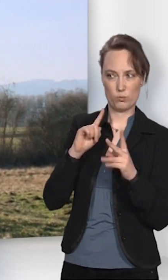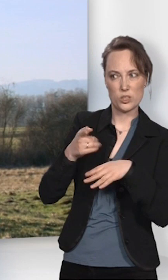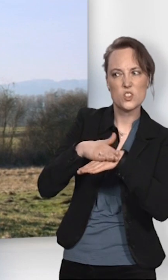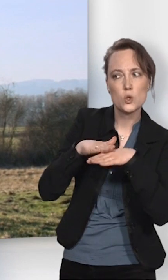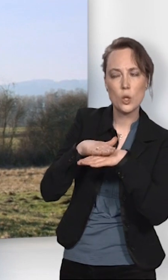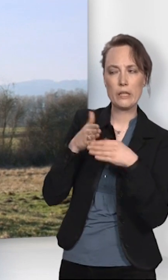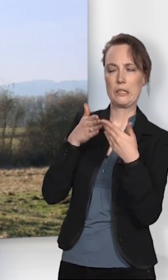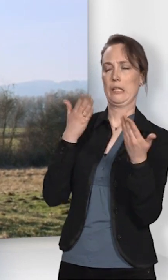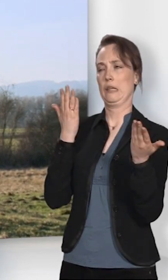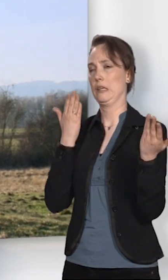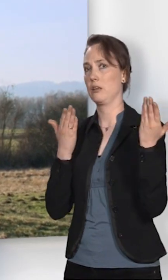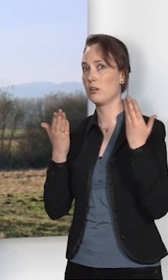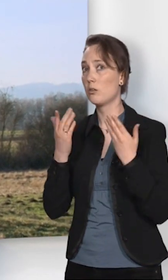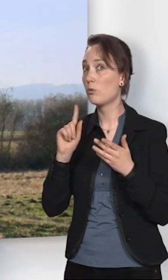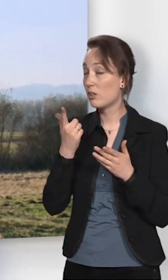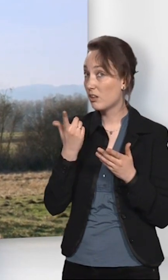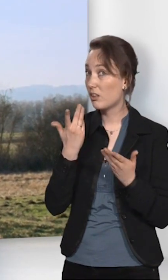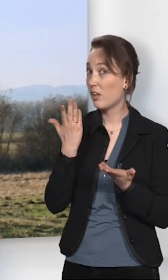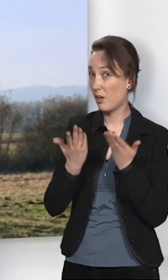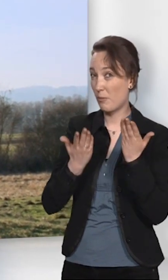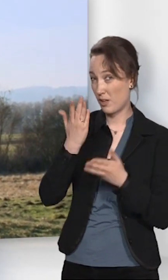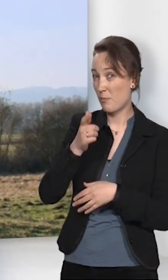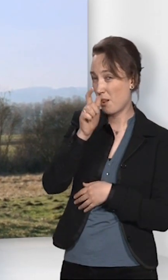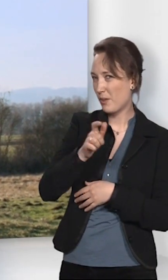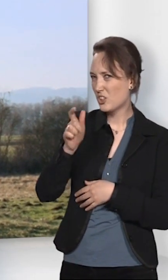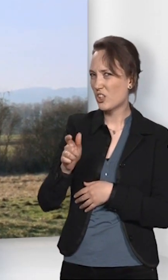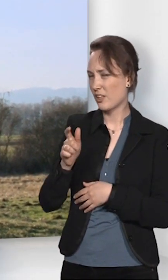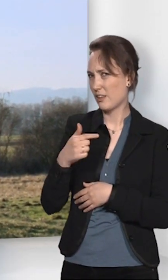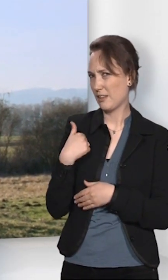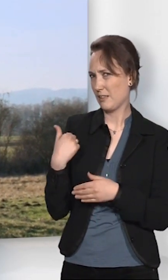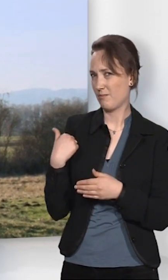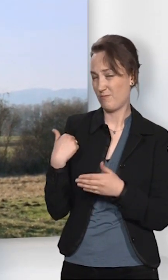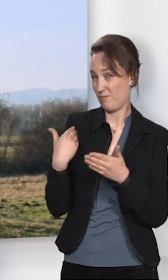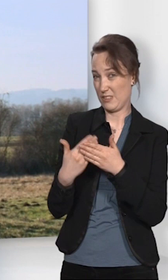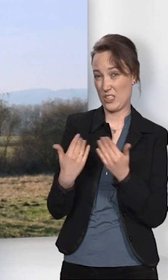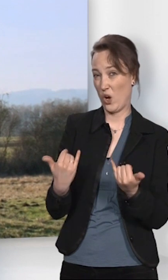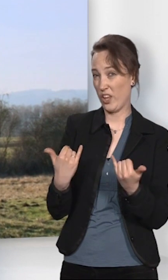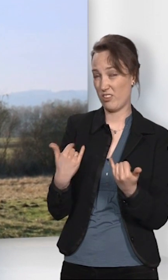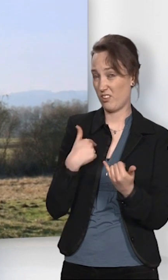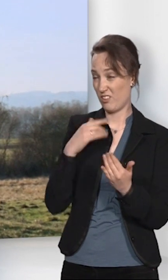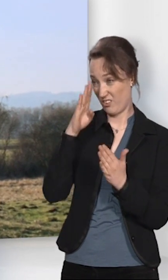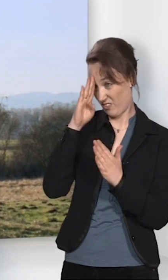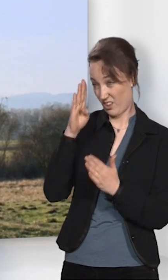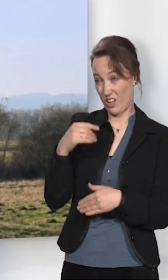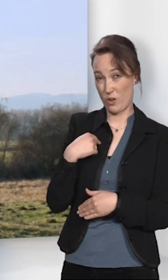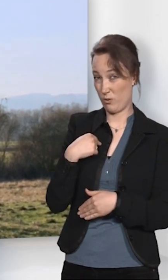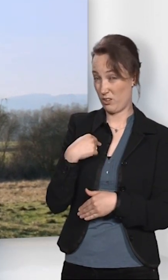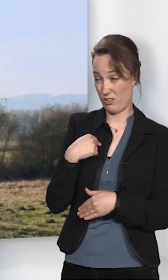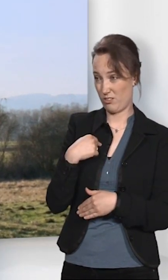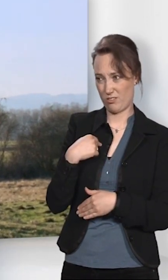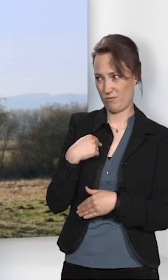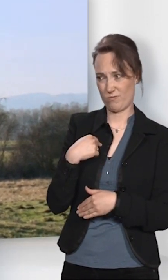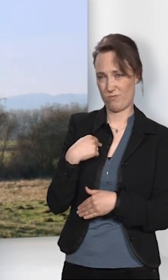Manchen Menschen, und das muss ich auch zugeben, denen traue ich bis heute nicht mehr über den Weg. Es war